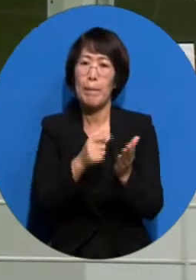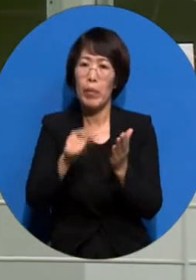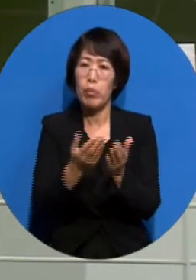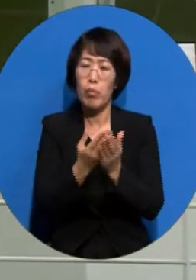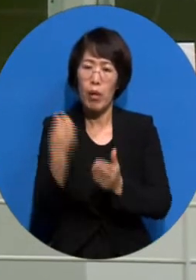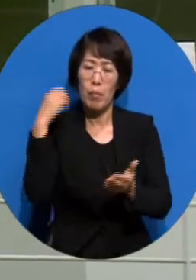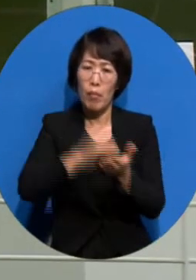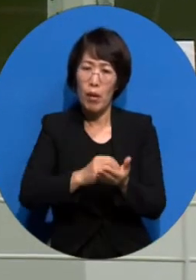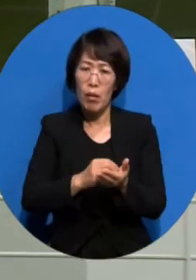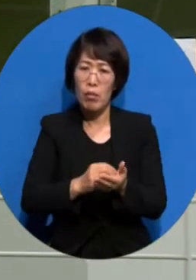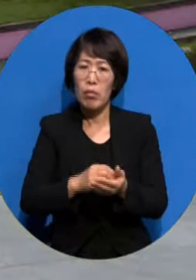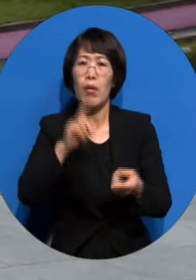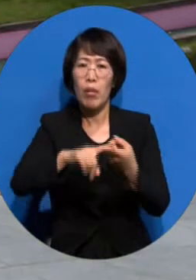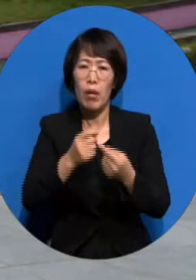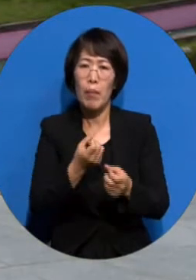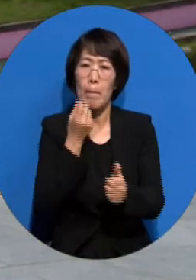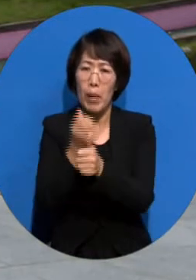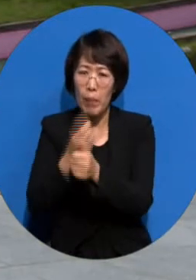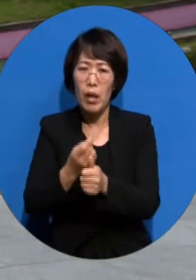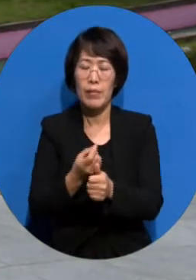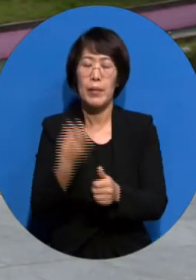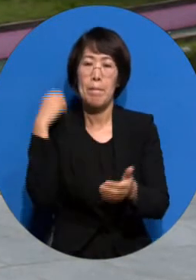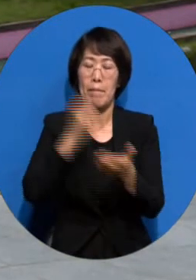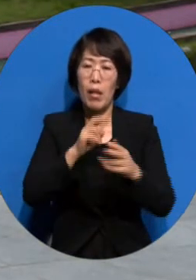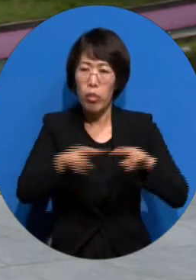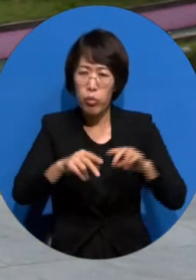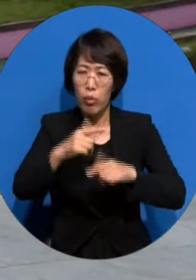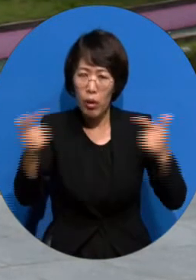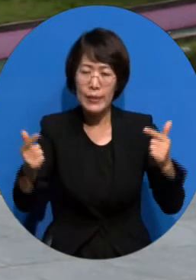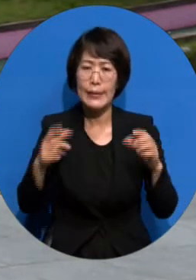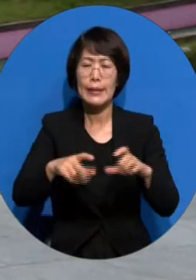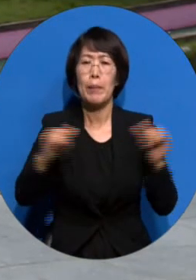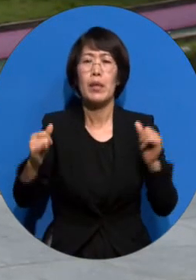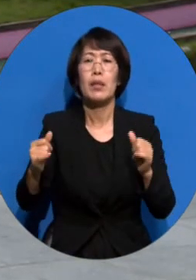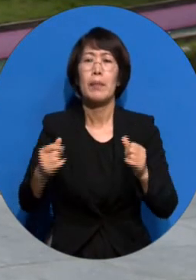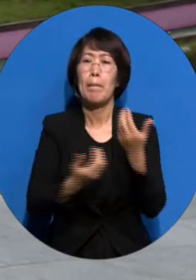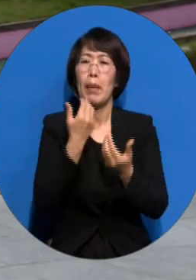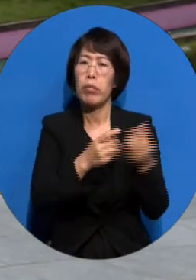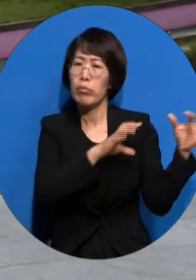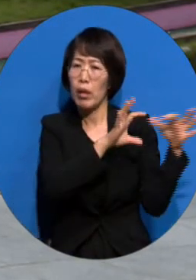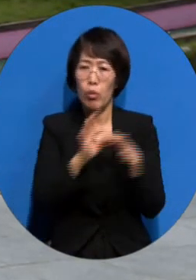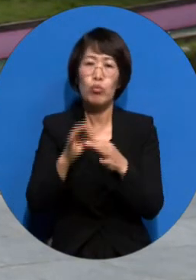환수 결정을 놓고 고발과 환수 조치 의 취소 요구 당 주민간 갈등도 빚어지고 있습니다